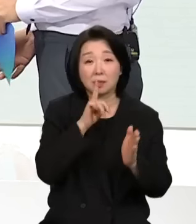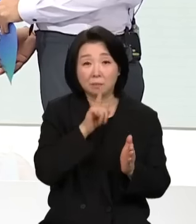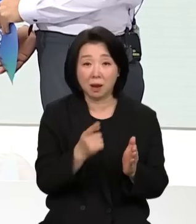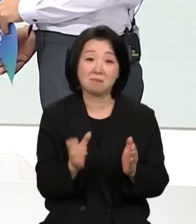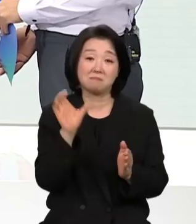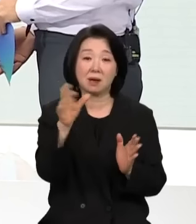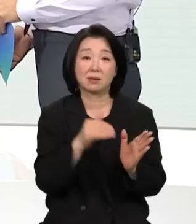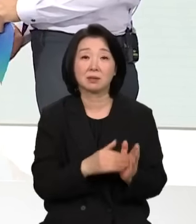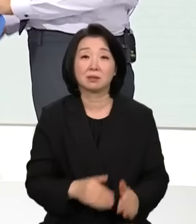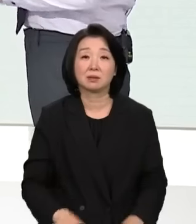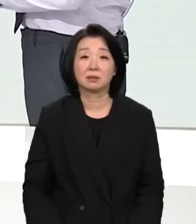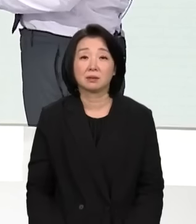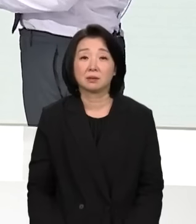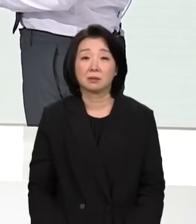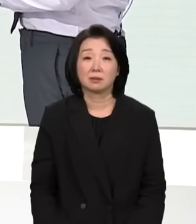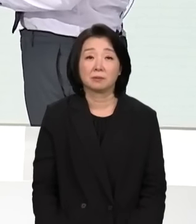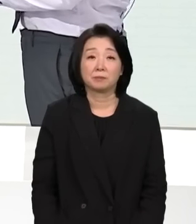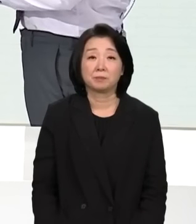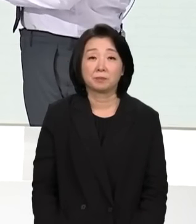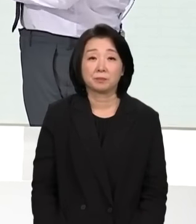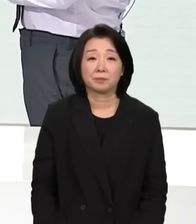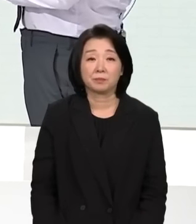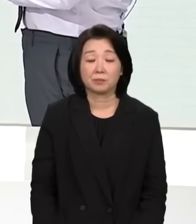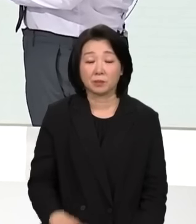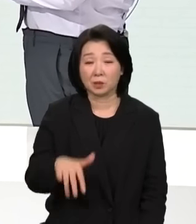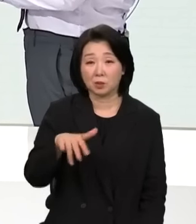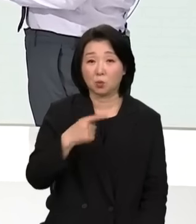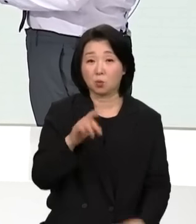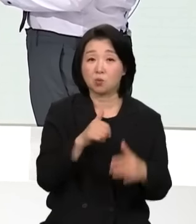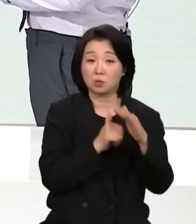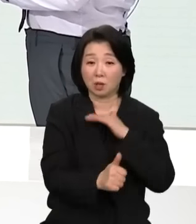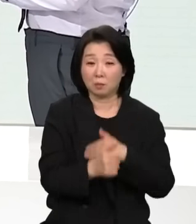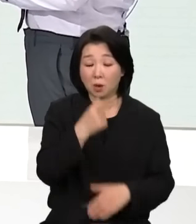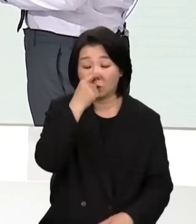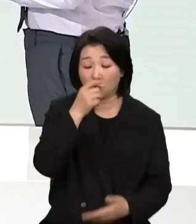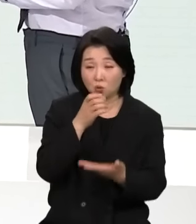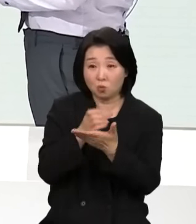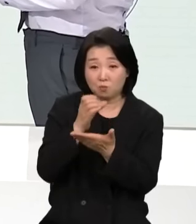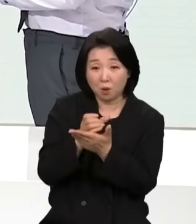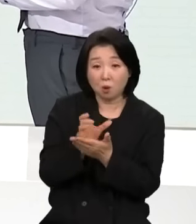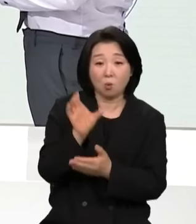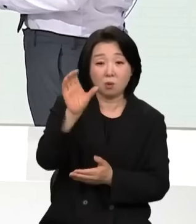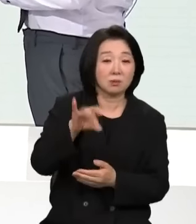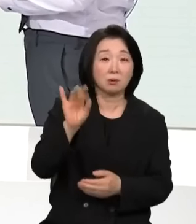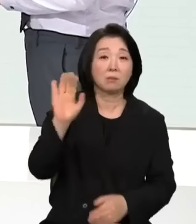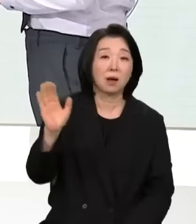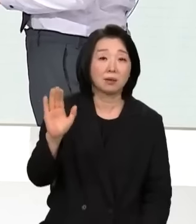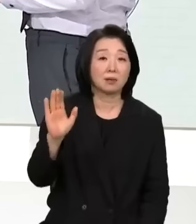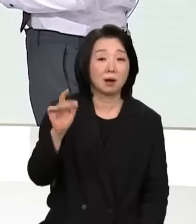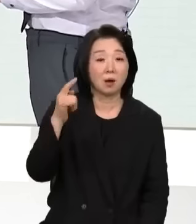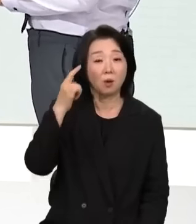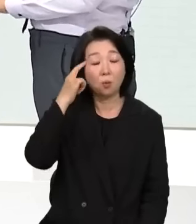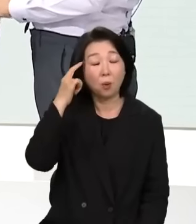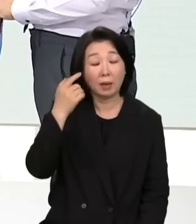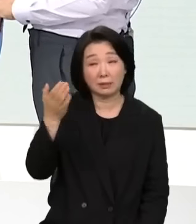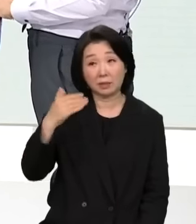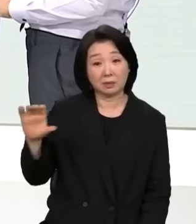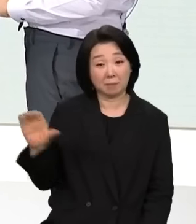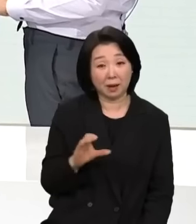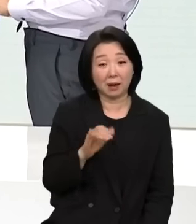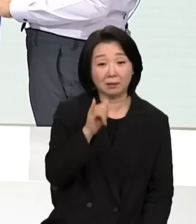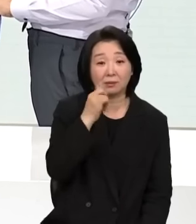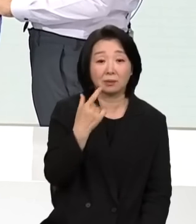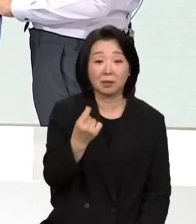담아서 올렸는데 말 나온 김에 조국 대표가 소주병 사진을 올린 건 이번이 처음이 아닙니다 상당히 기시감이 있어요 자